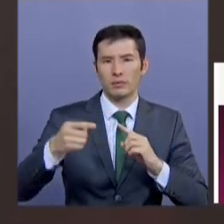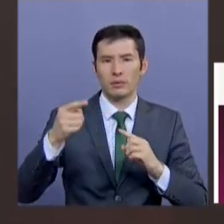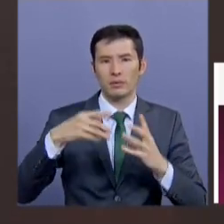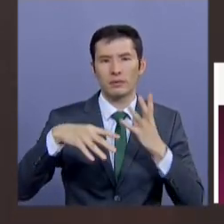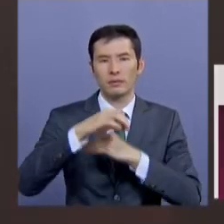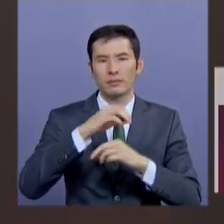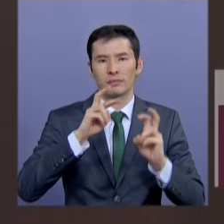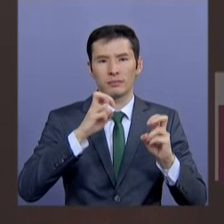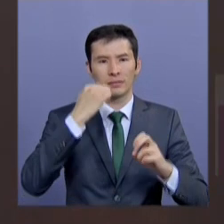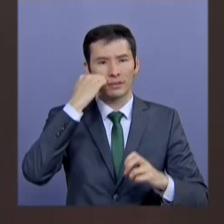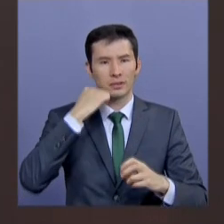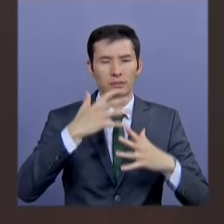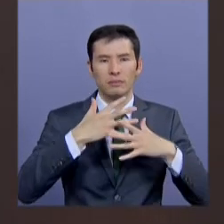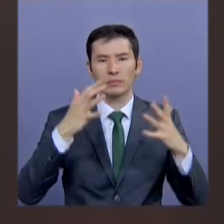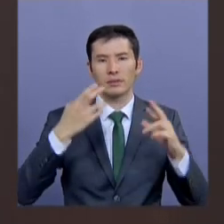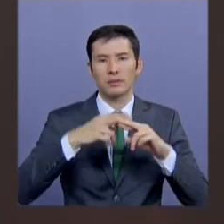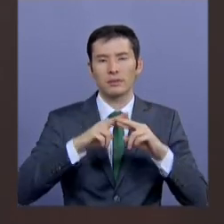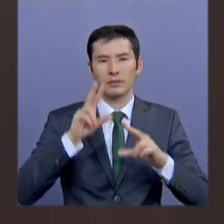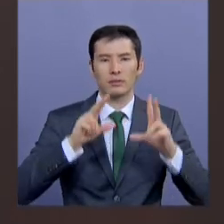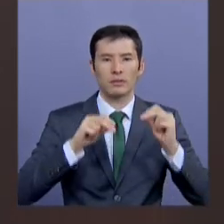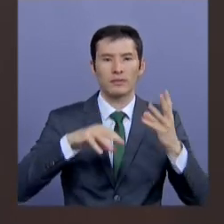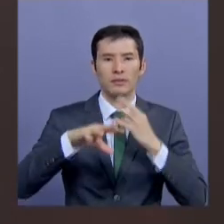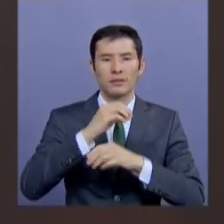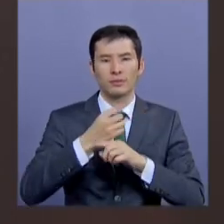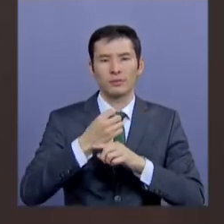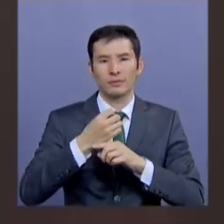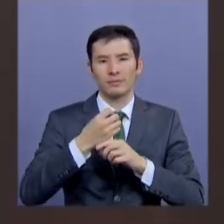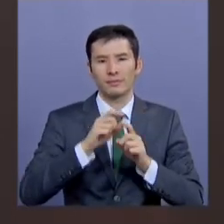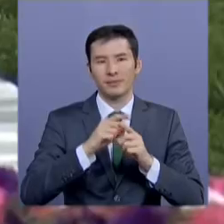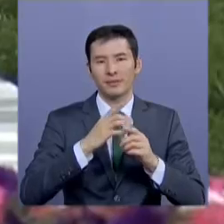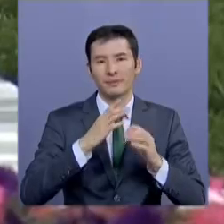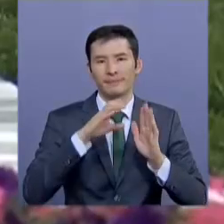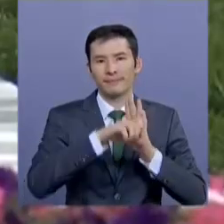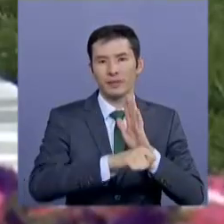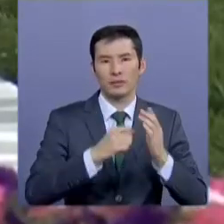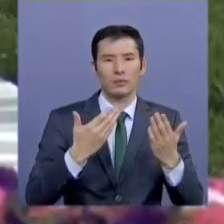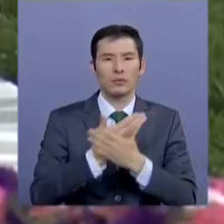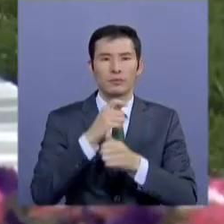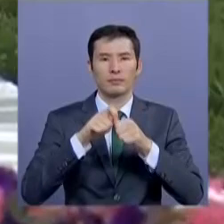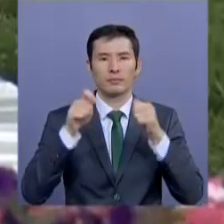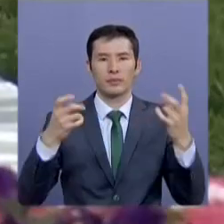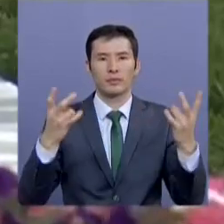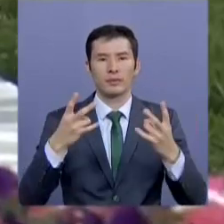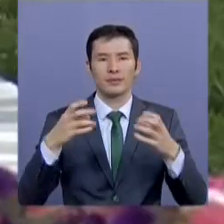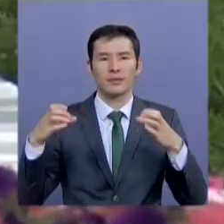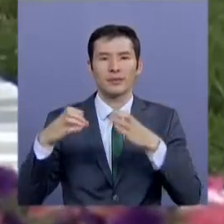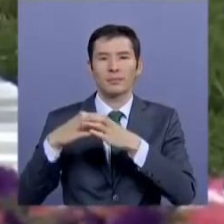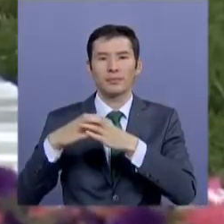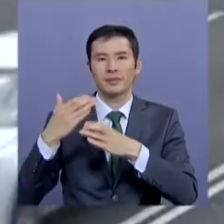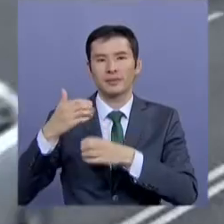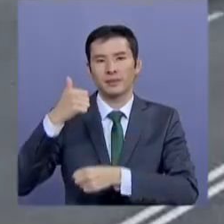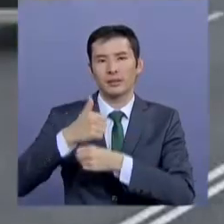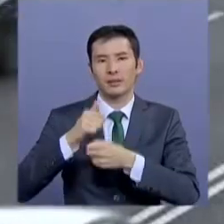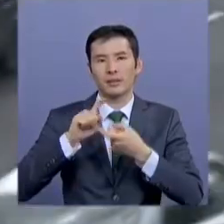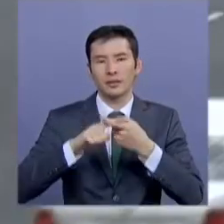деп үміттенеміз. Тасымалдаушы автобус жүргізушілеріне қойылатын біліктілік талаптары күшейеді. Комитет басшысы бұдан бөлек автобусты